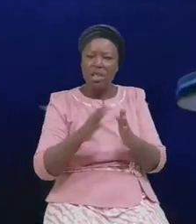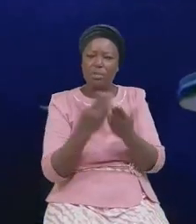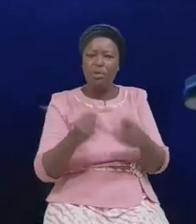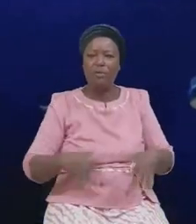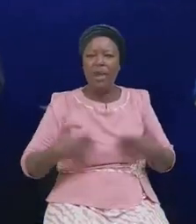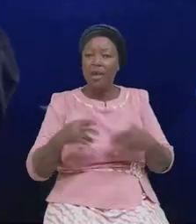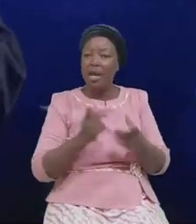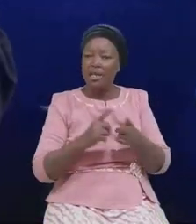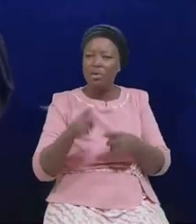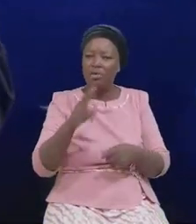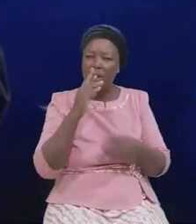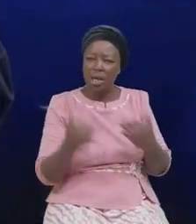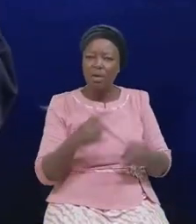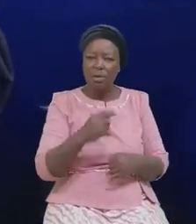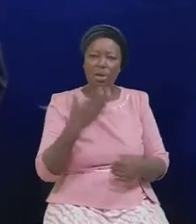es maintenant